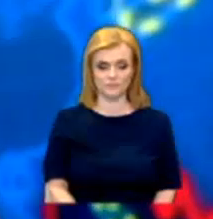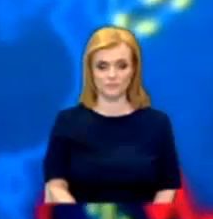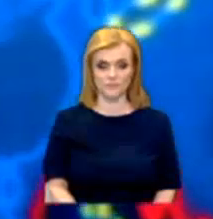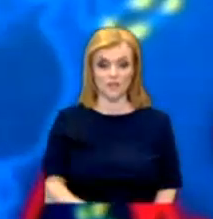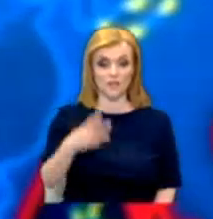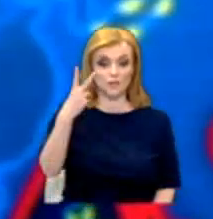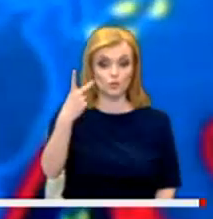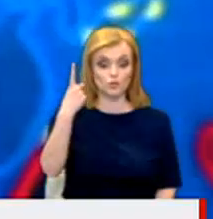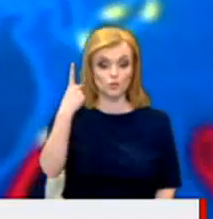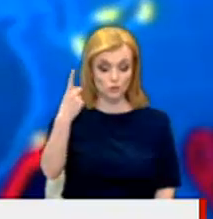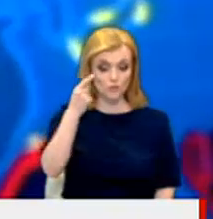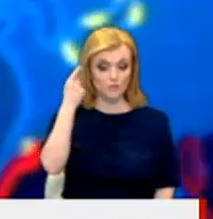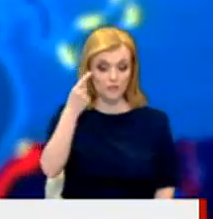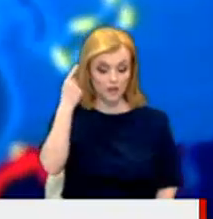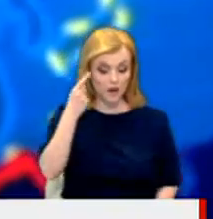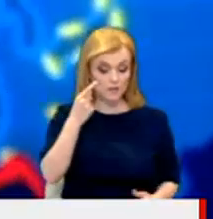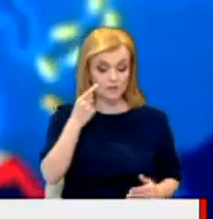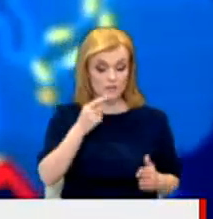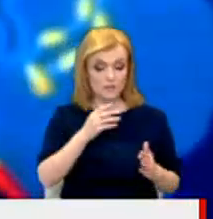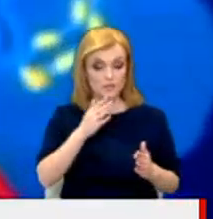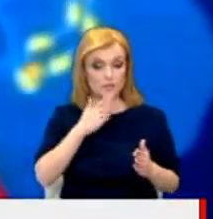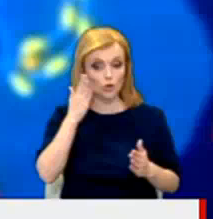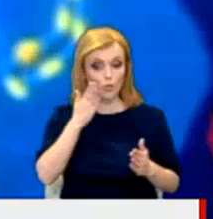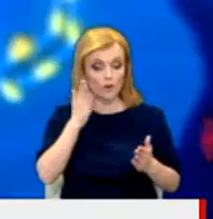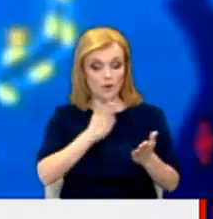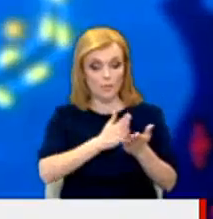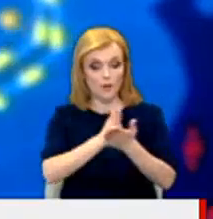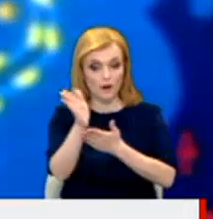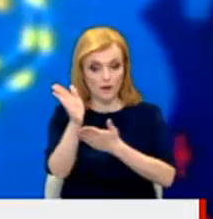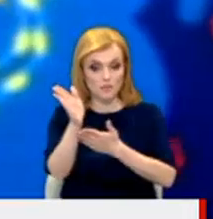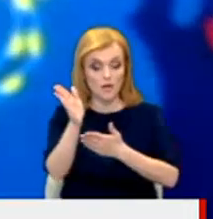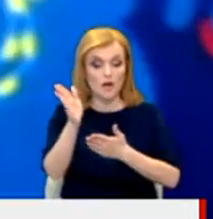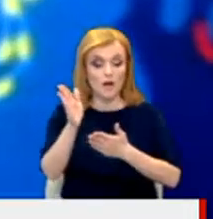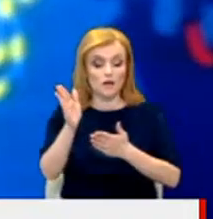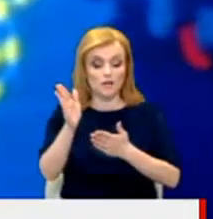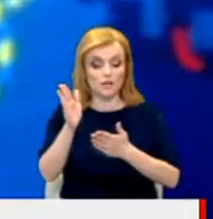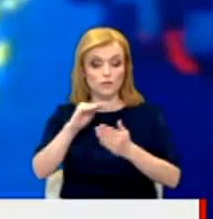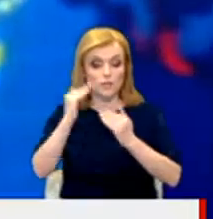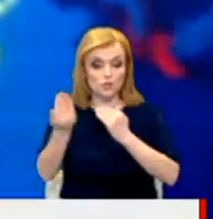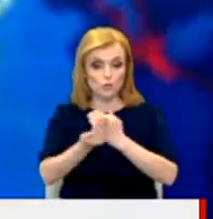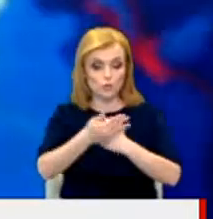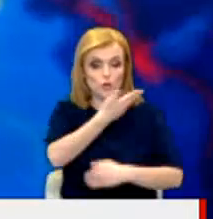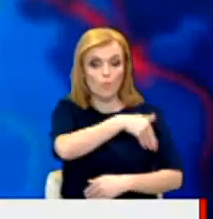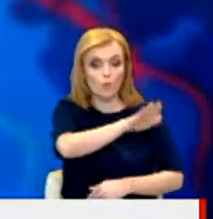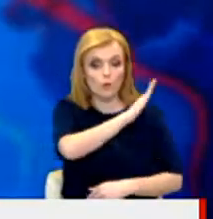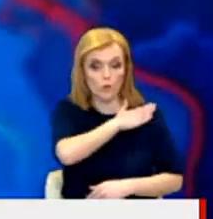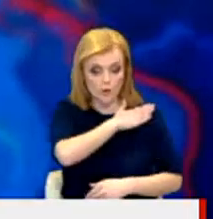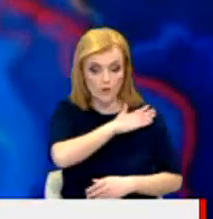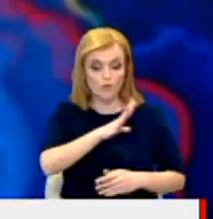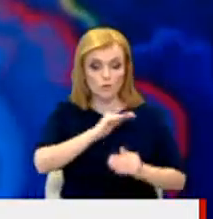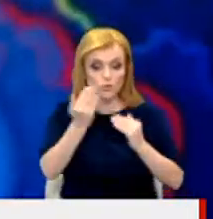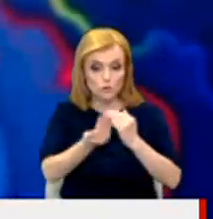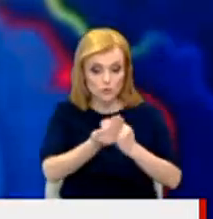De 21 de vietnamezi plecați din România au fost descoperiți în Polonia, ascunși într-un camion. Clandestinii își doreau să ajungă în